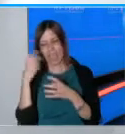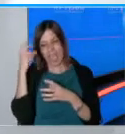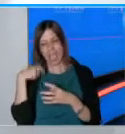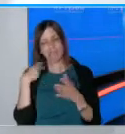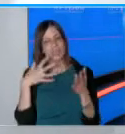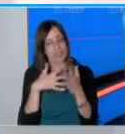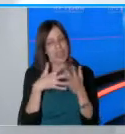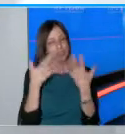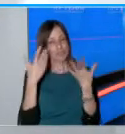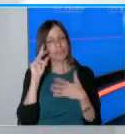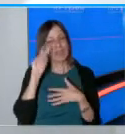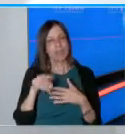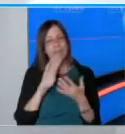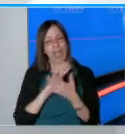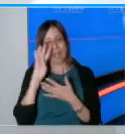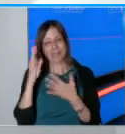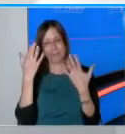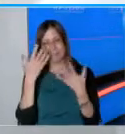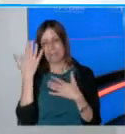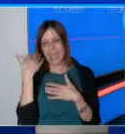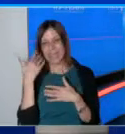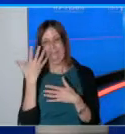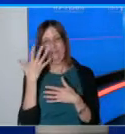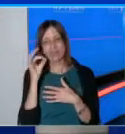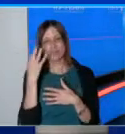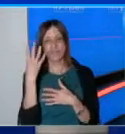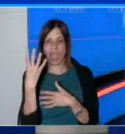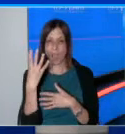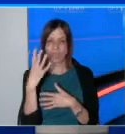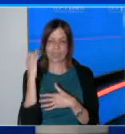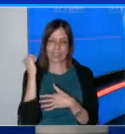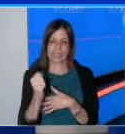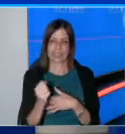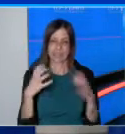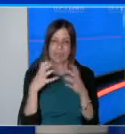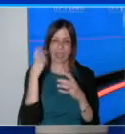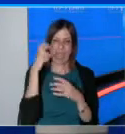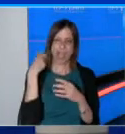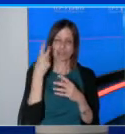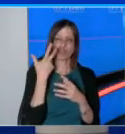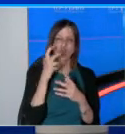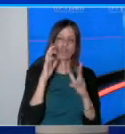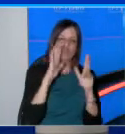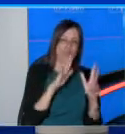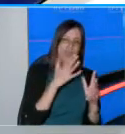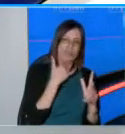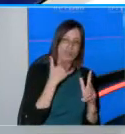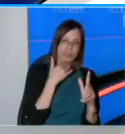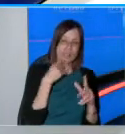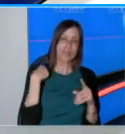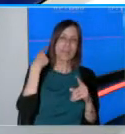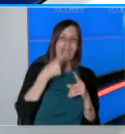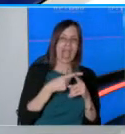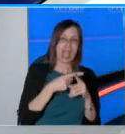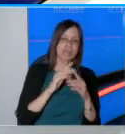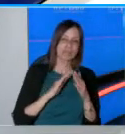בדקנו את המספרים, בשנת 2014 המספרים היו כ-54 נרצחים בחברה הערבית, 38 ביהודית, ומאז יש